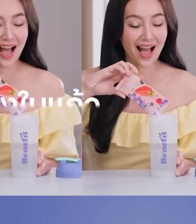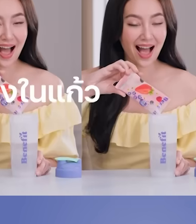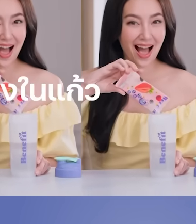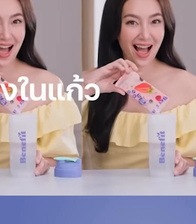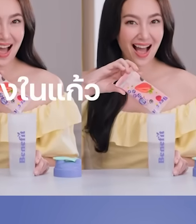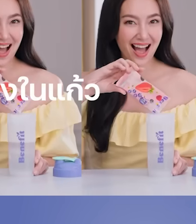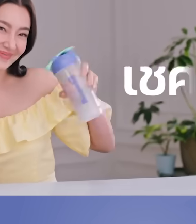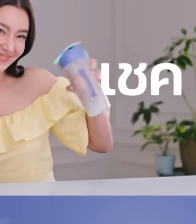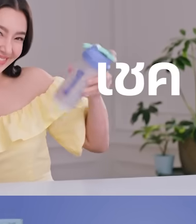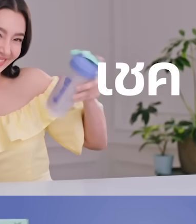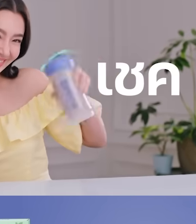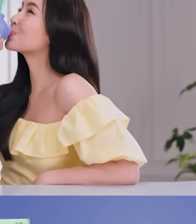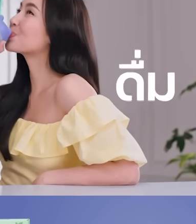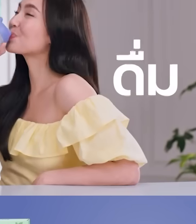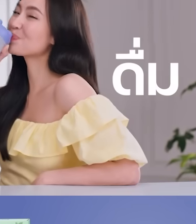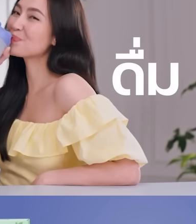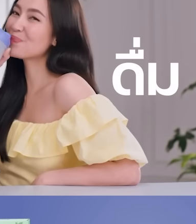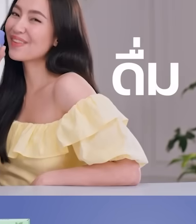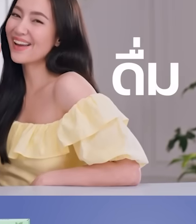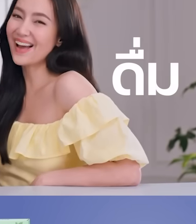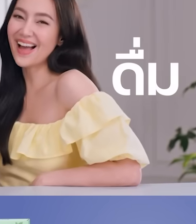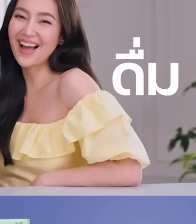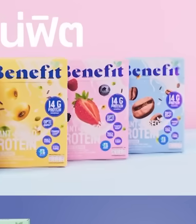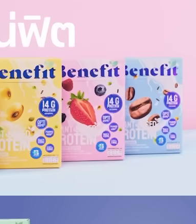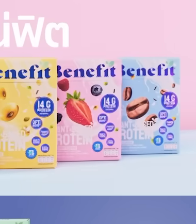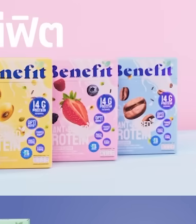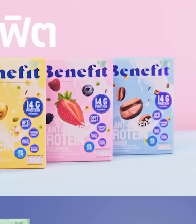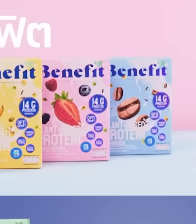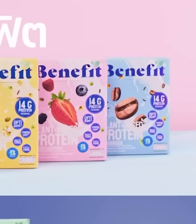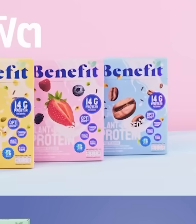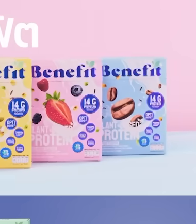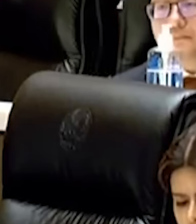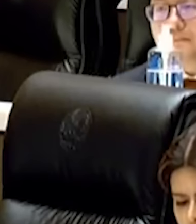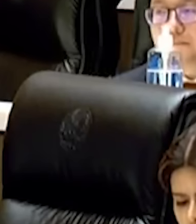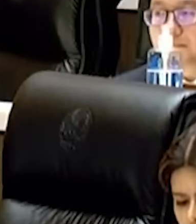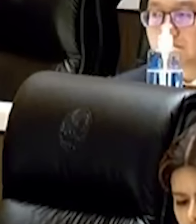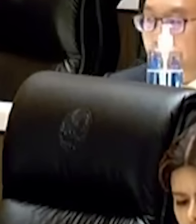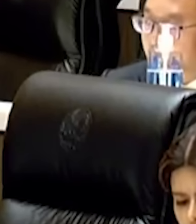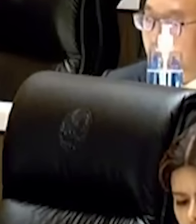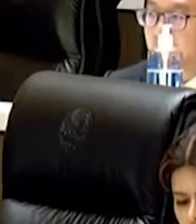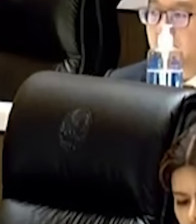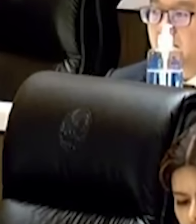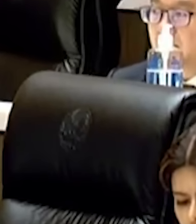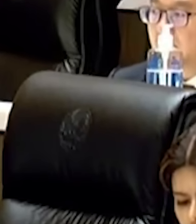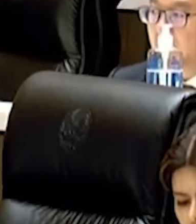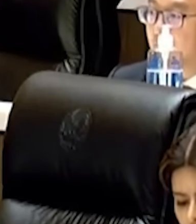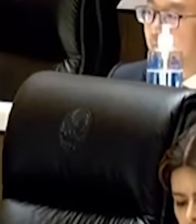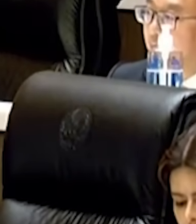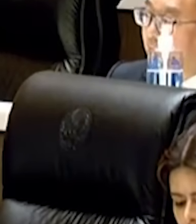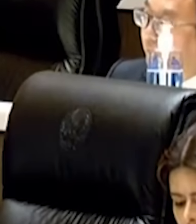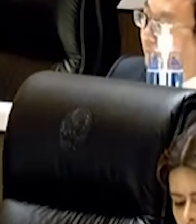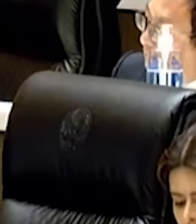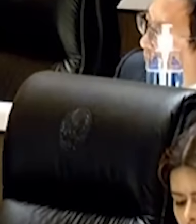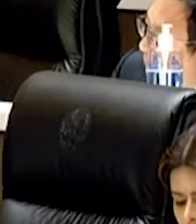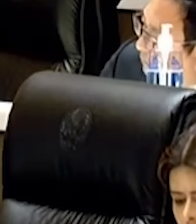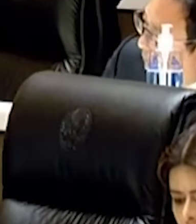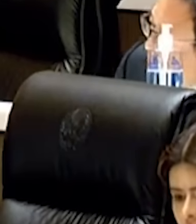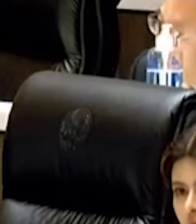สนับสนุนโดย Benefit โปรตีนดีๆจากพืช ครับ จะเอาไหมฮะ ท่าน ถ้าเอาเดี๋ยวผ